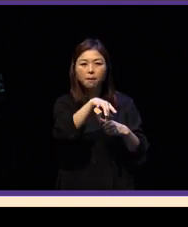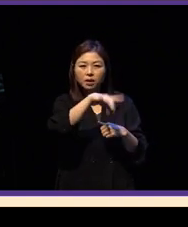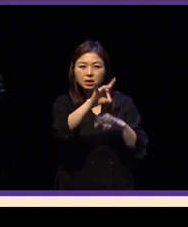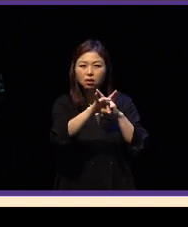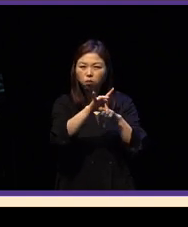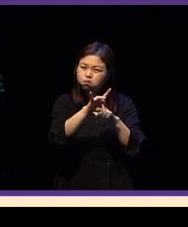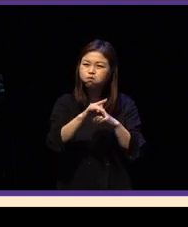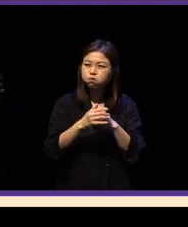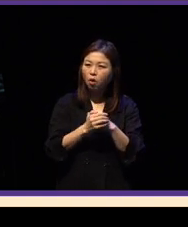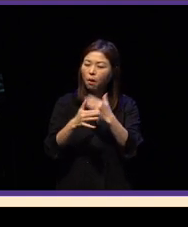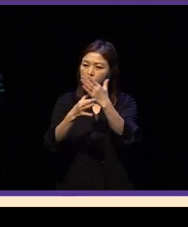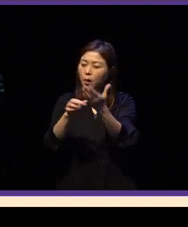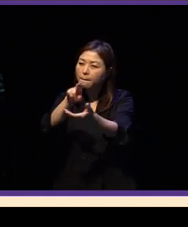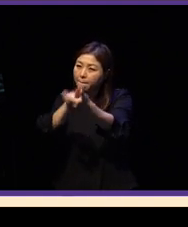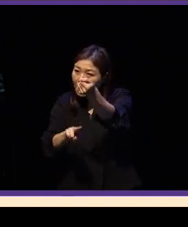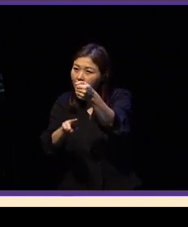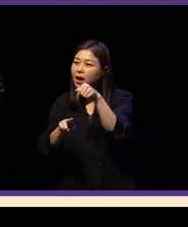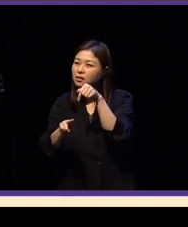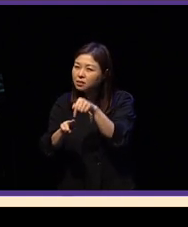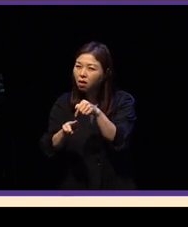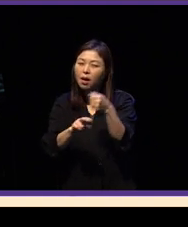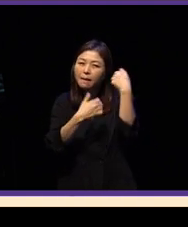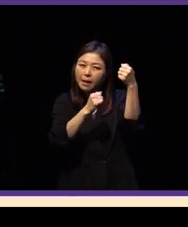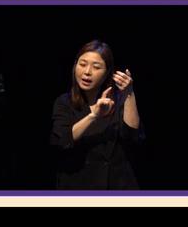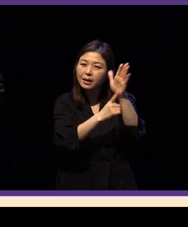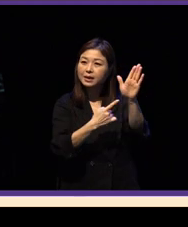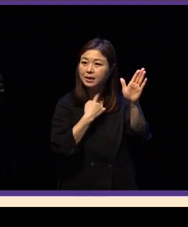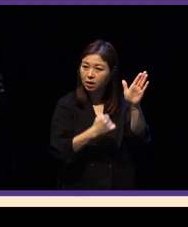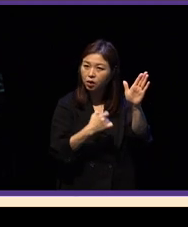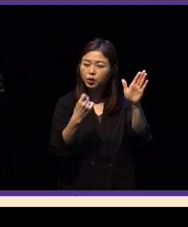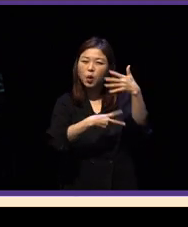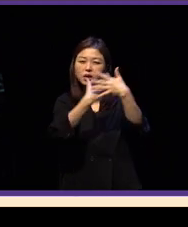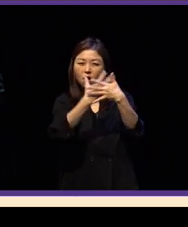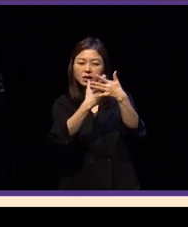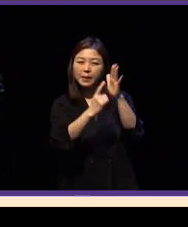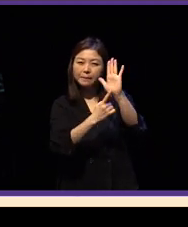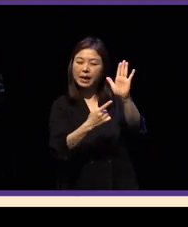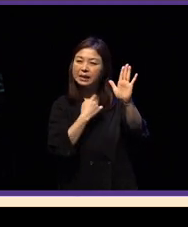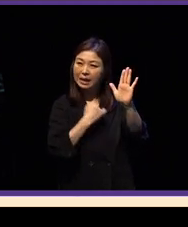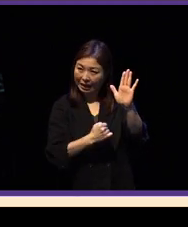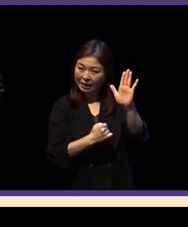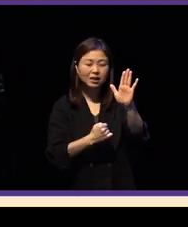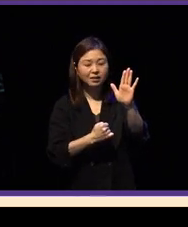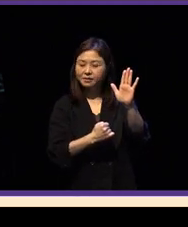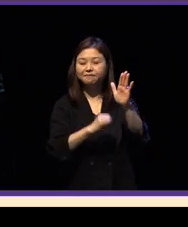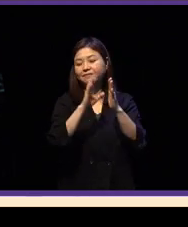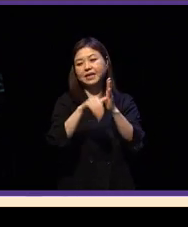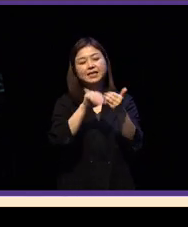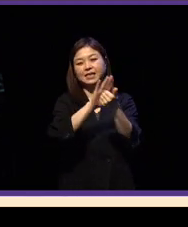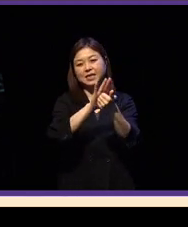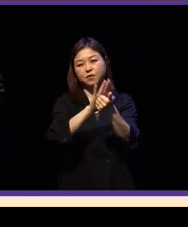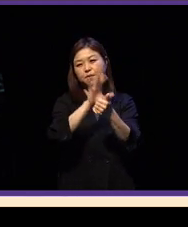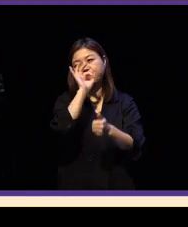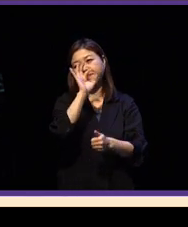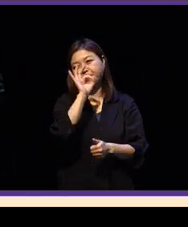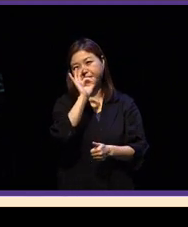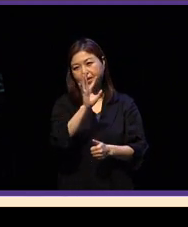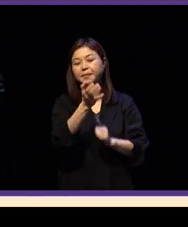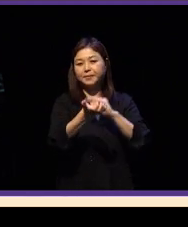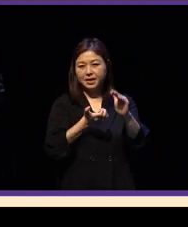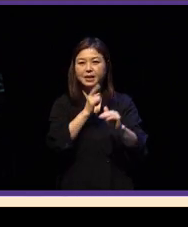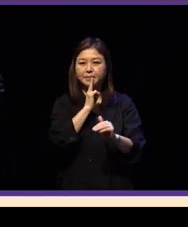또는 영상으로라도 유료화해서 발표된 공연의 경우는 저희가 지원이 불가함을